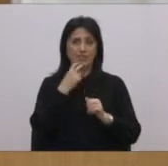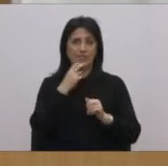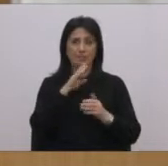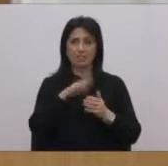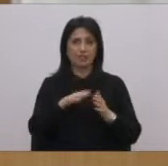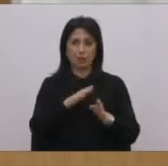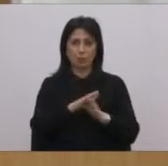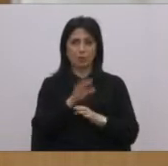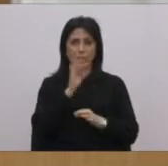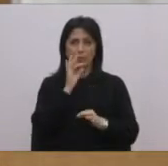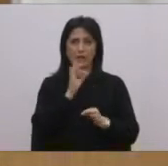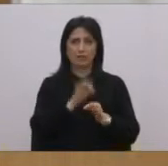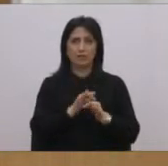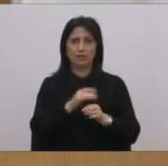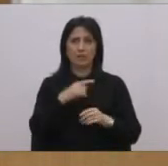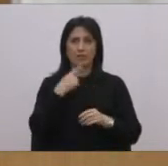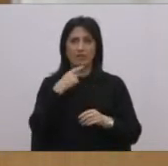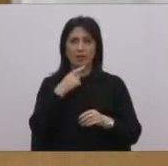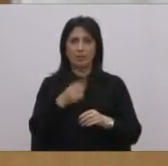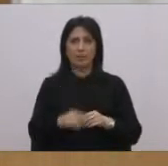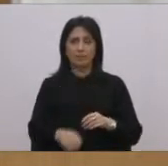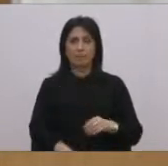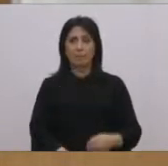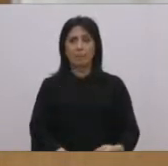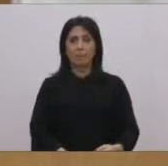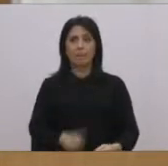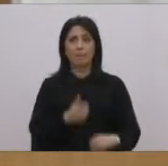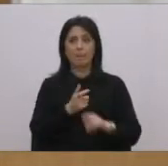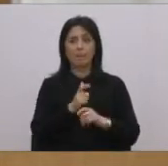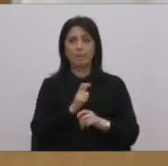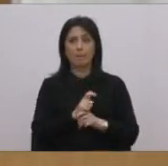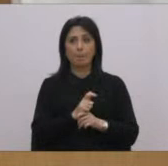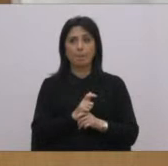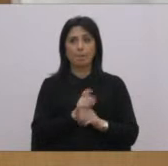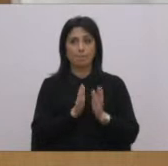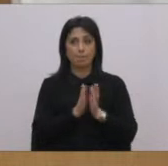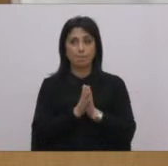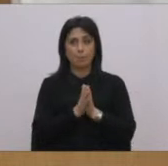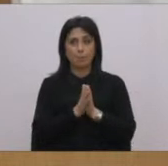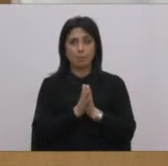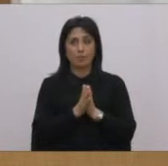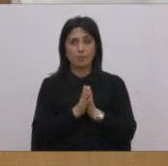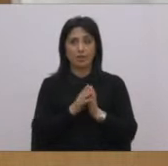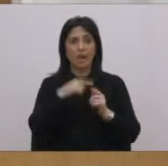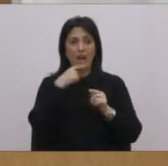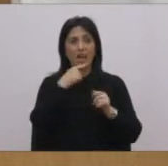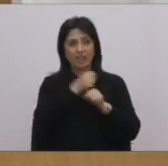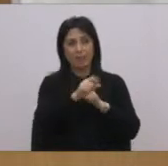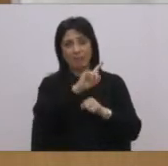გარეშე, სრული პასუხისმგებლობით ვამბობ, ძალიან გთხოვ, ათქმევინეო.